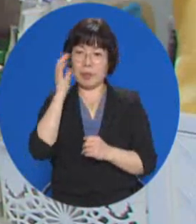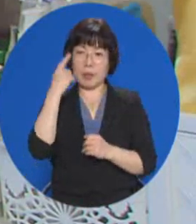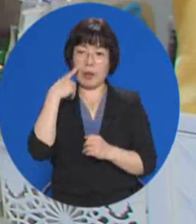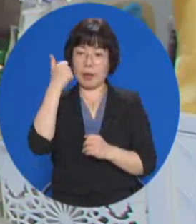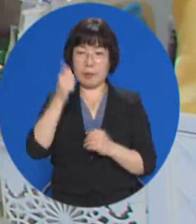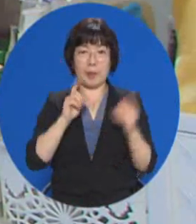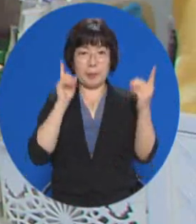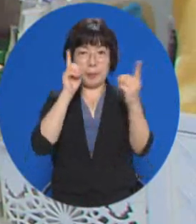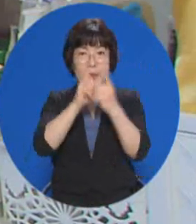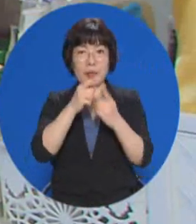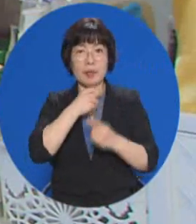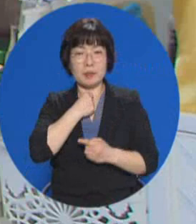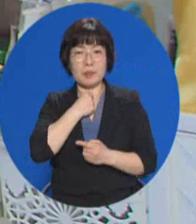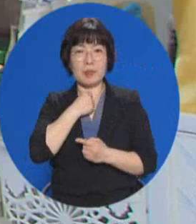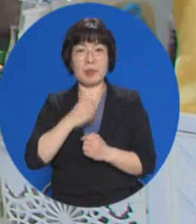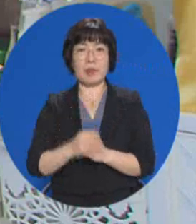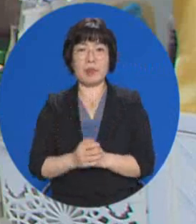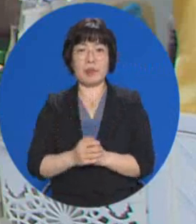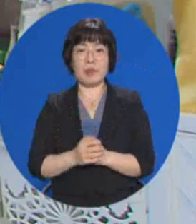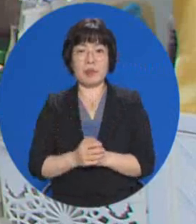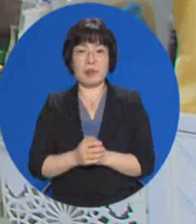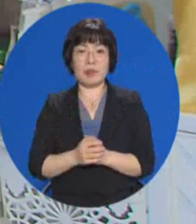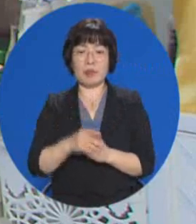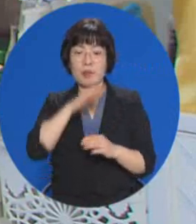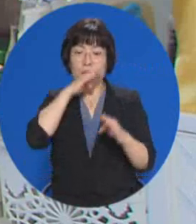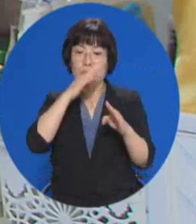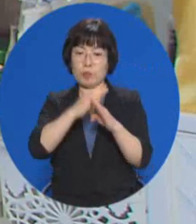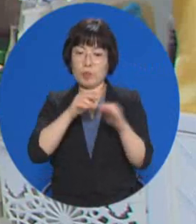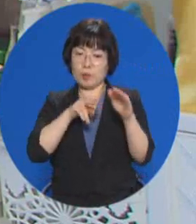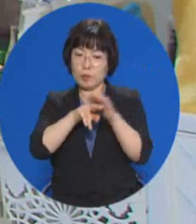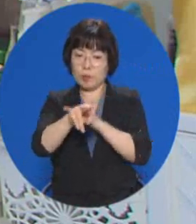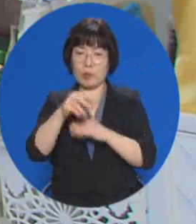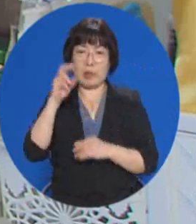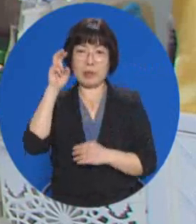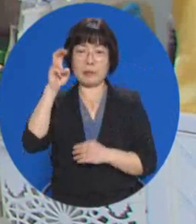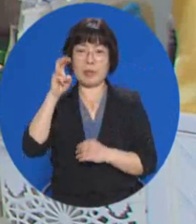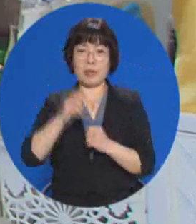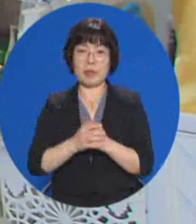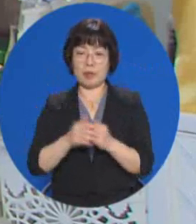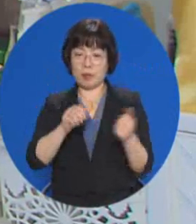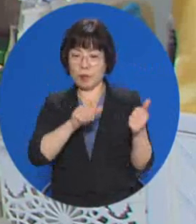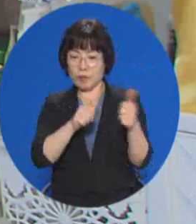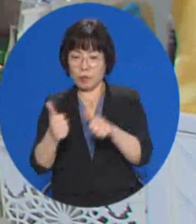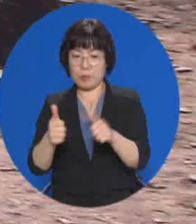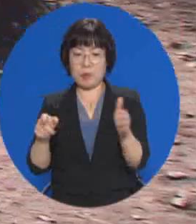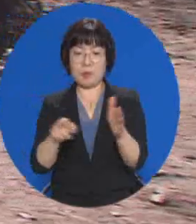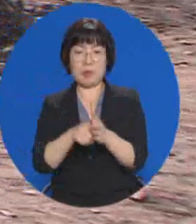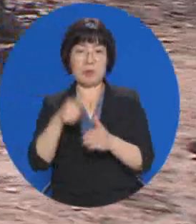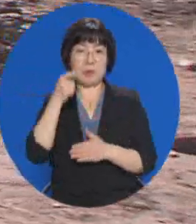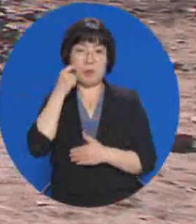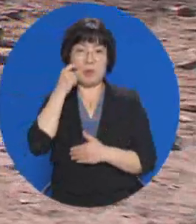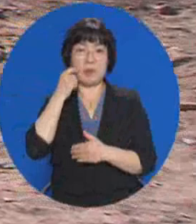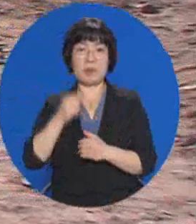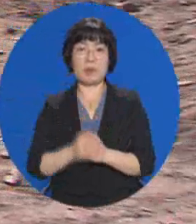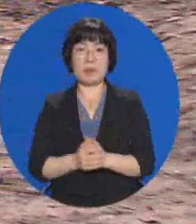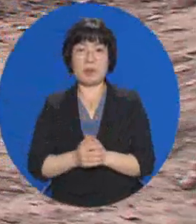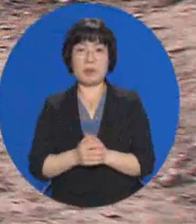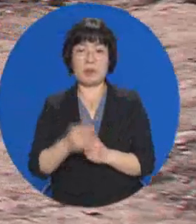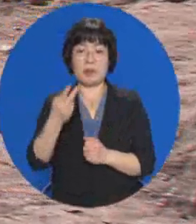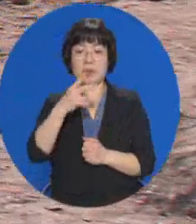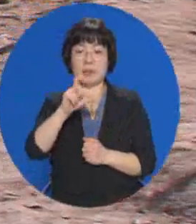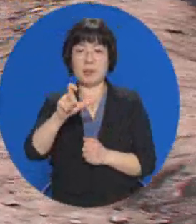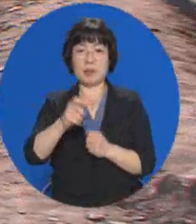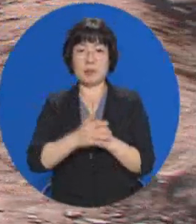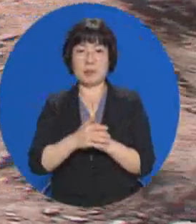사람이 왜 죽기는 죽느냐. 저리 북한으로 넘어갔을 거이다 그러고 난색이를 봐 거 가서. 지난